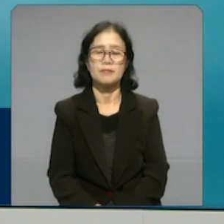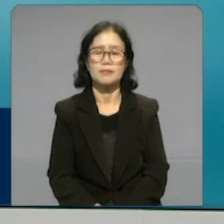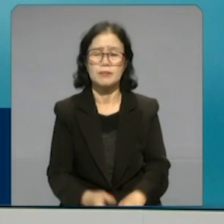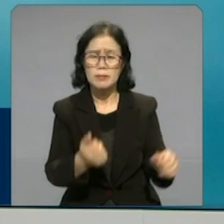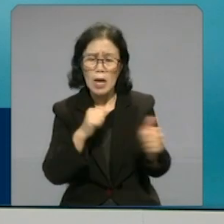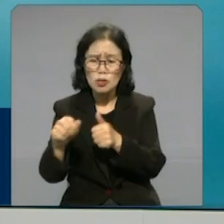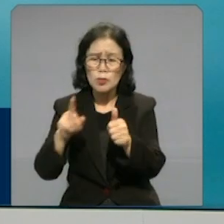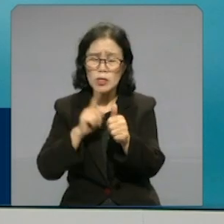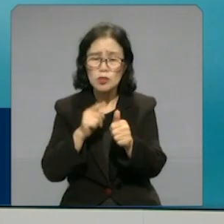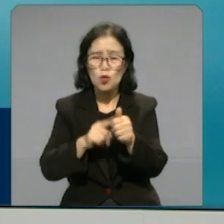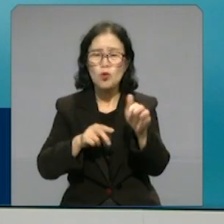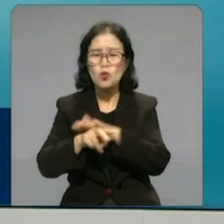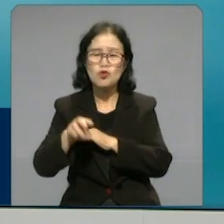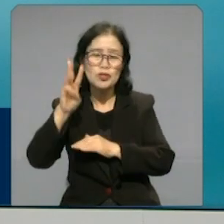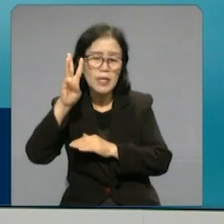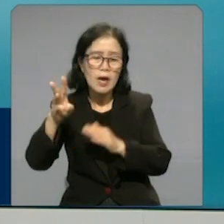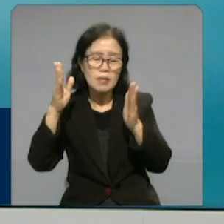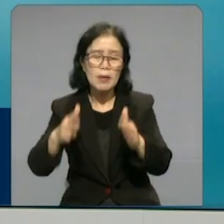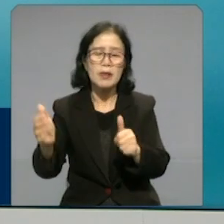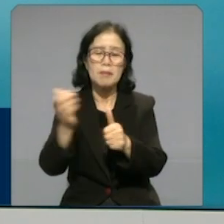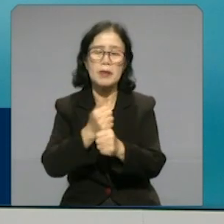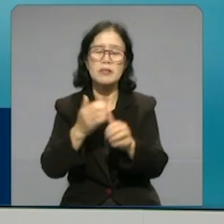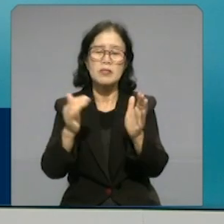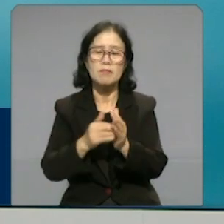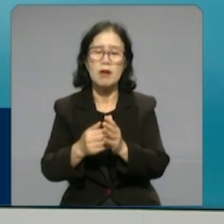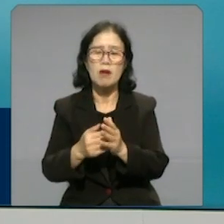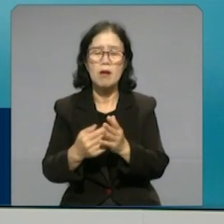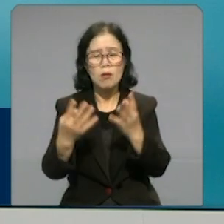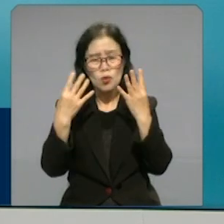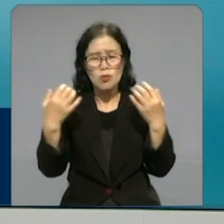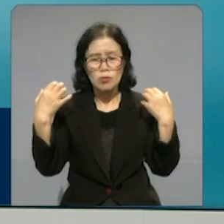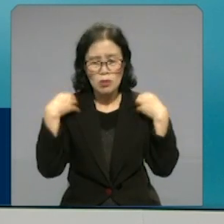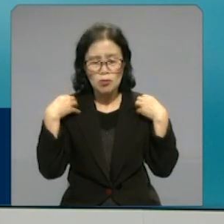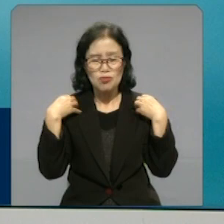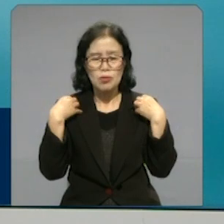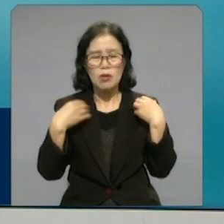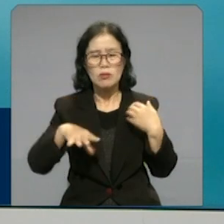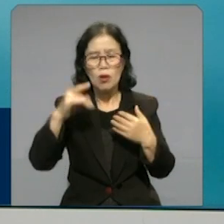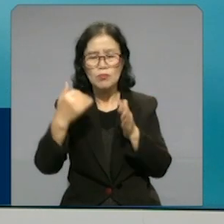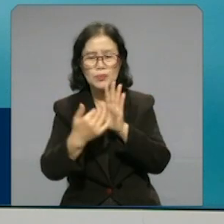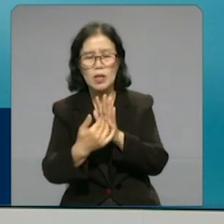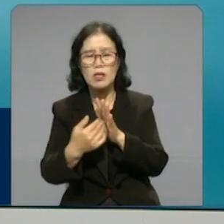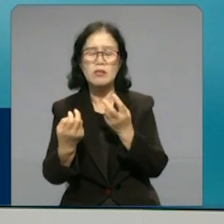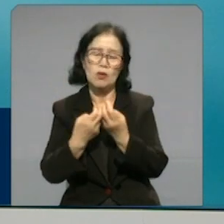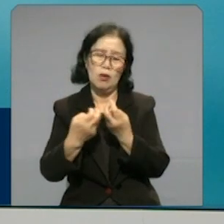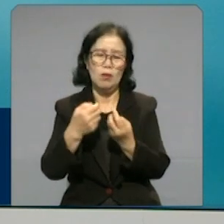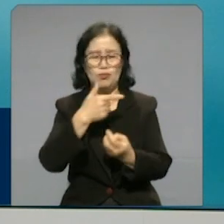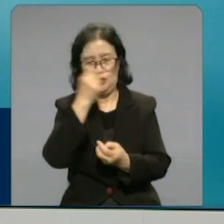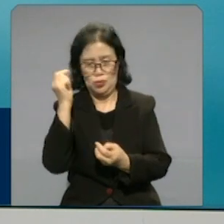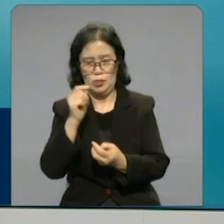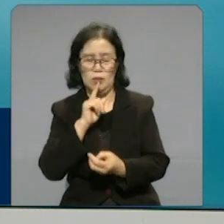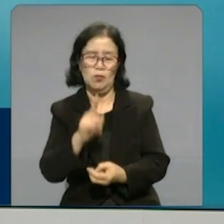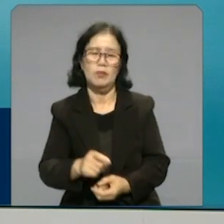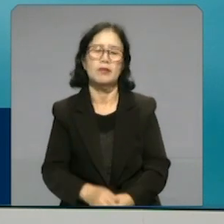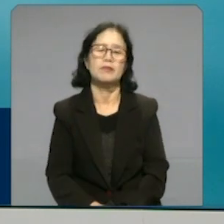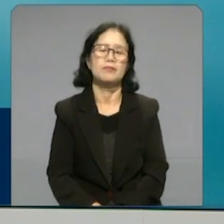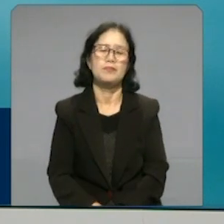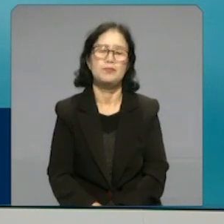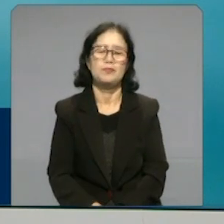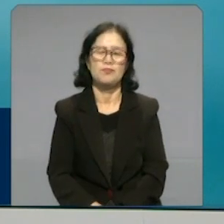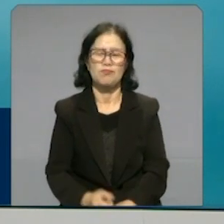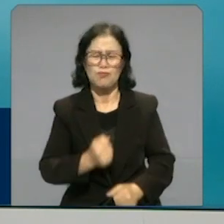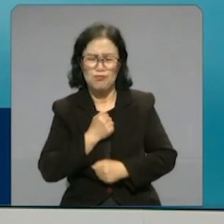탈주범 김길수는 도주 사흘 만에 검거됐지만 교정당국의 초동대처가 미흡했다는 지적은 계속되고 있습니다.